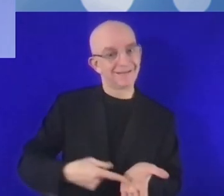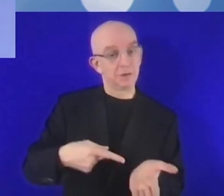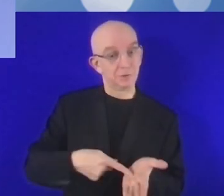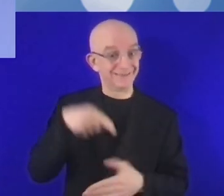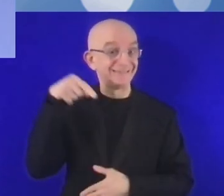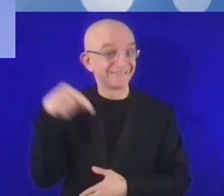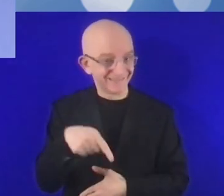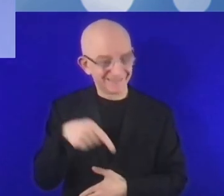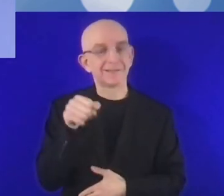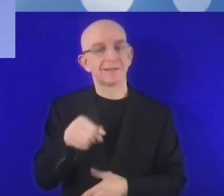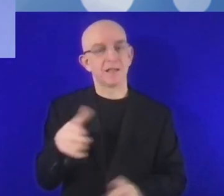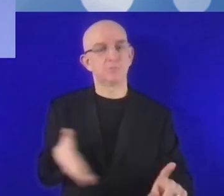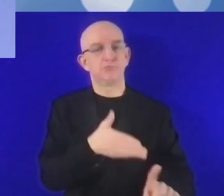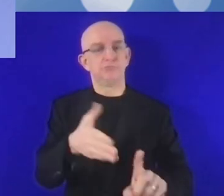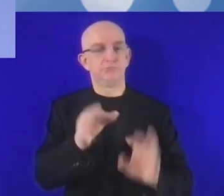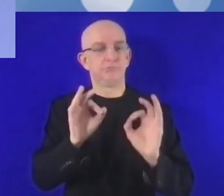преисполненными